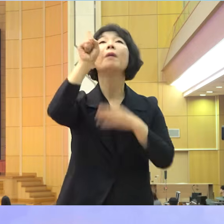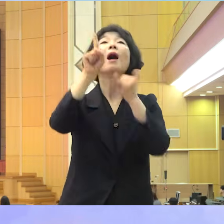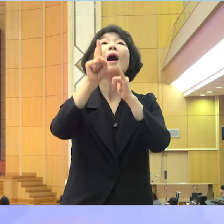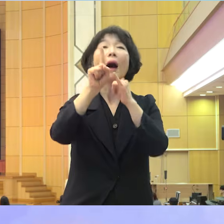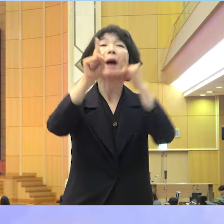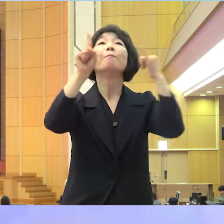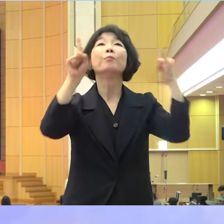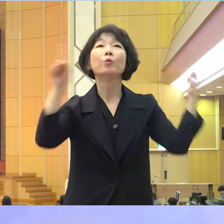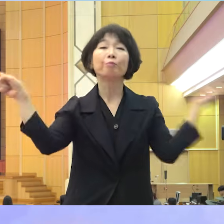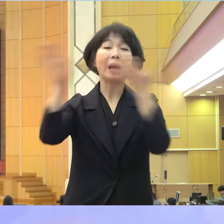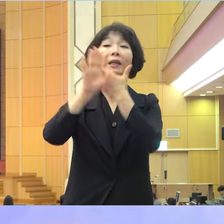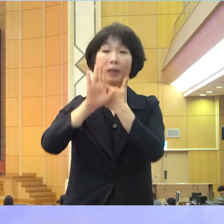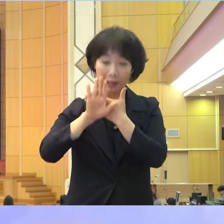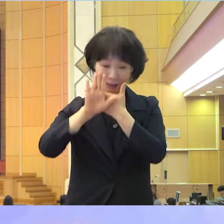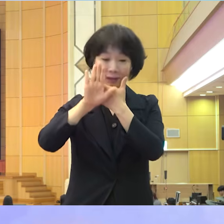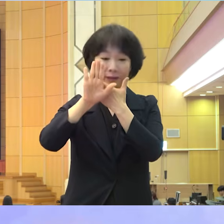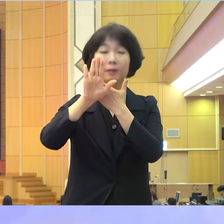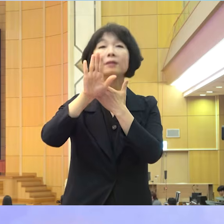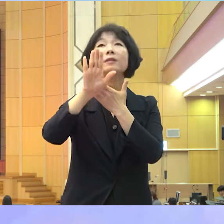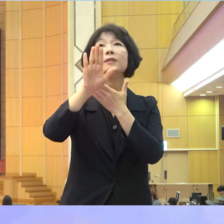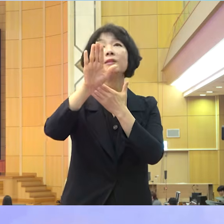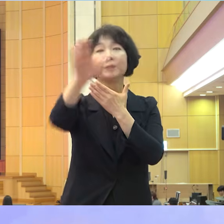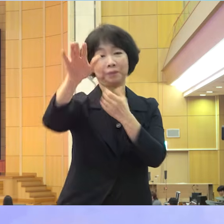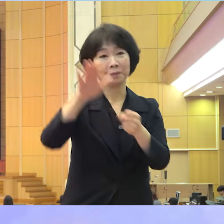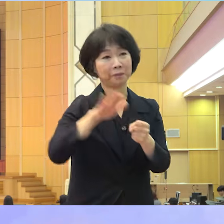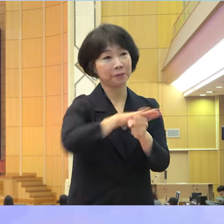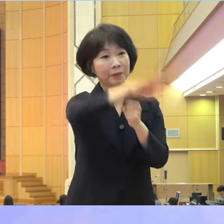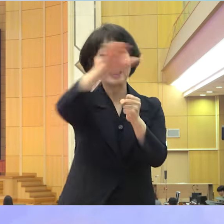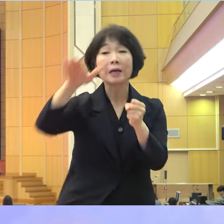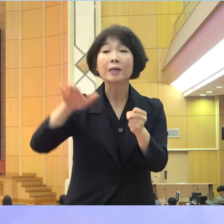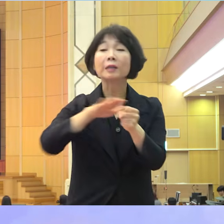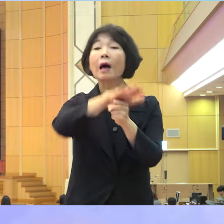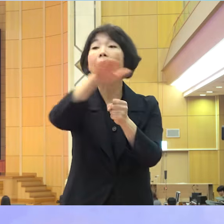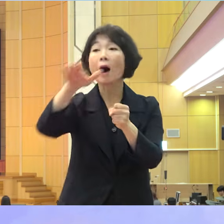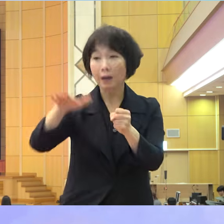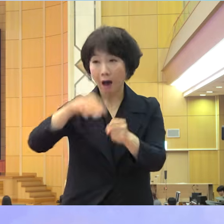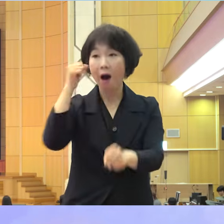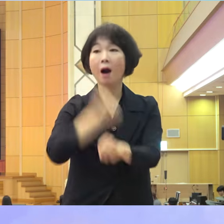주님 한 분밖에는